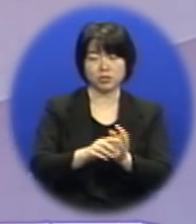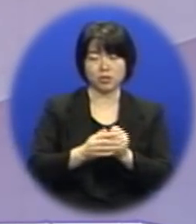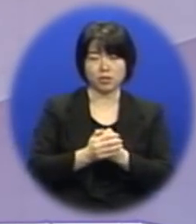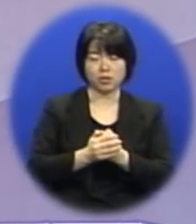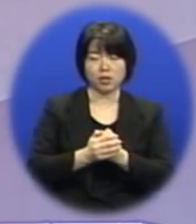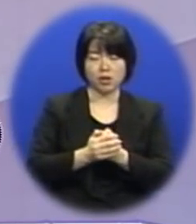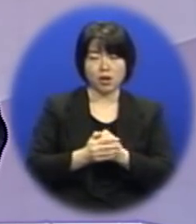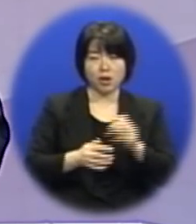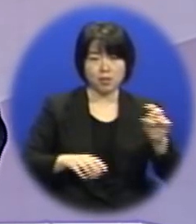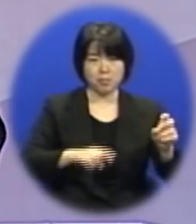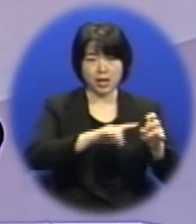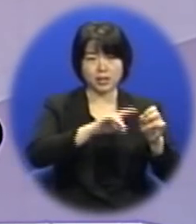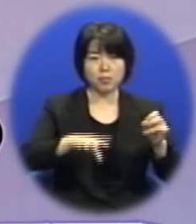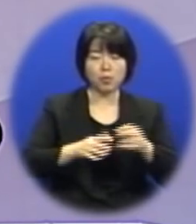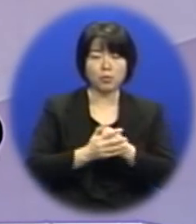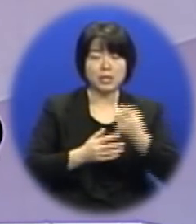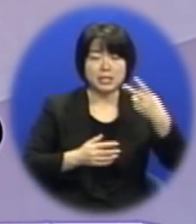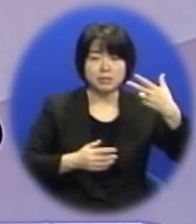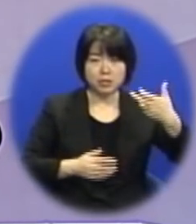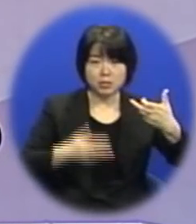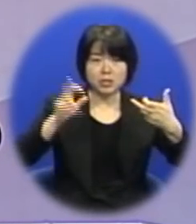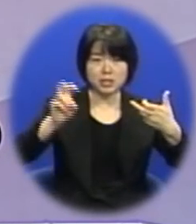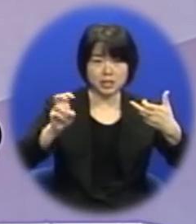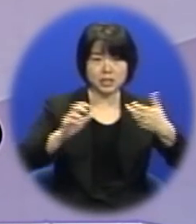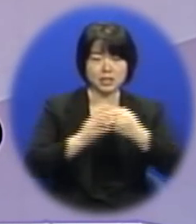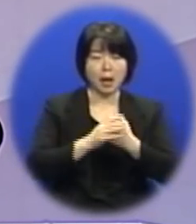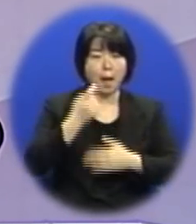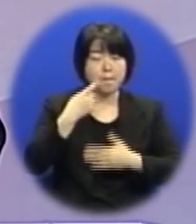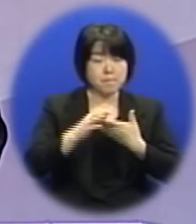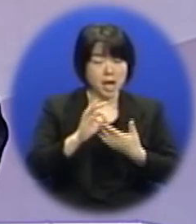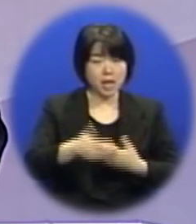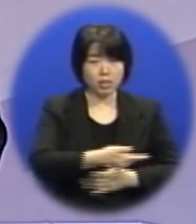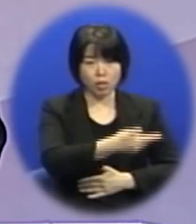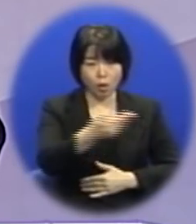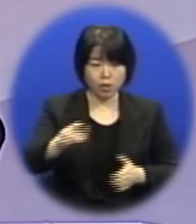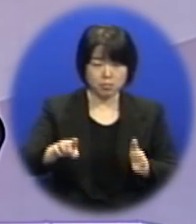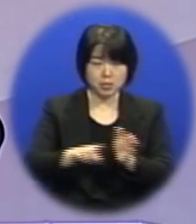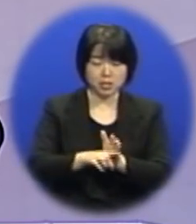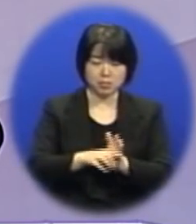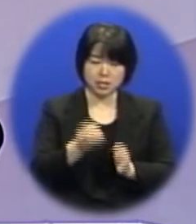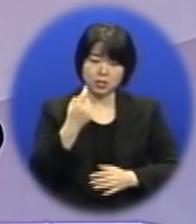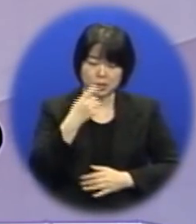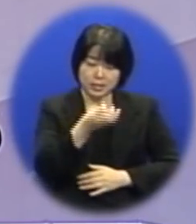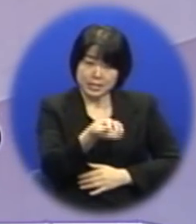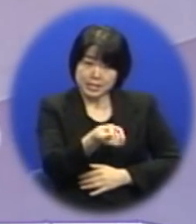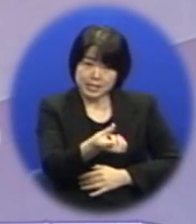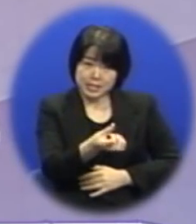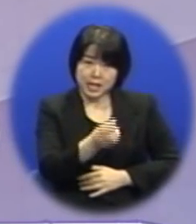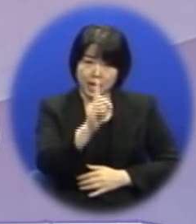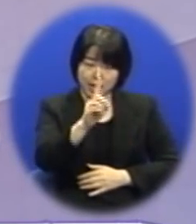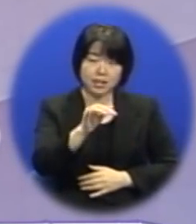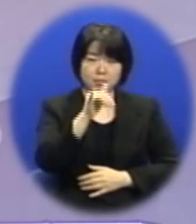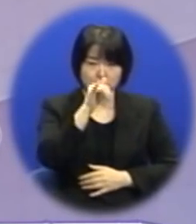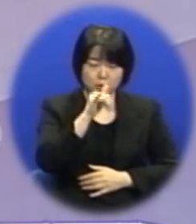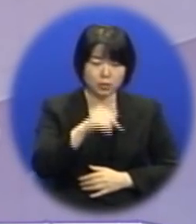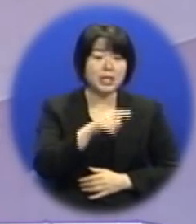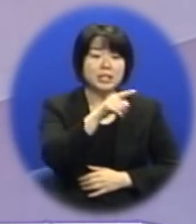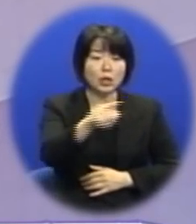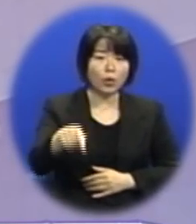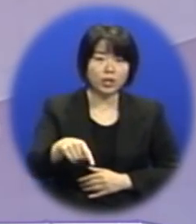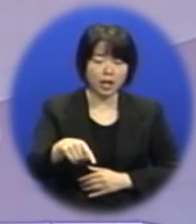마태복음 17장 20절, 만일 너에게 믿음이 겨자씨 한 알만큼만 있어도 이 산을 명하여 여기서 저기로 옮겨지라